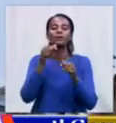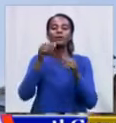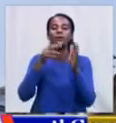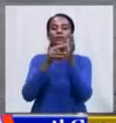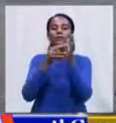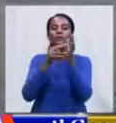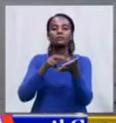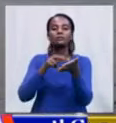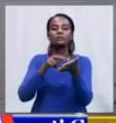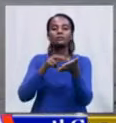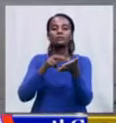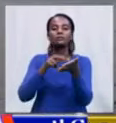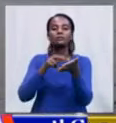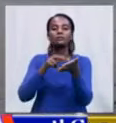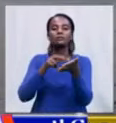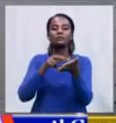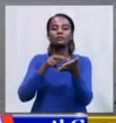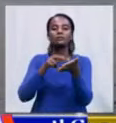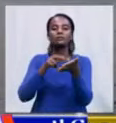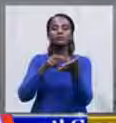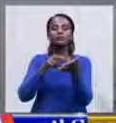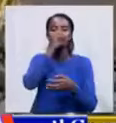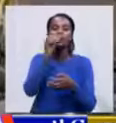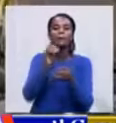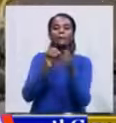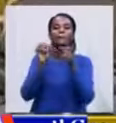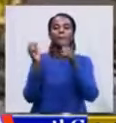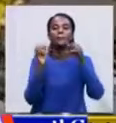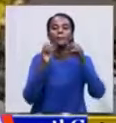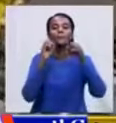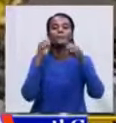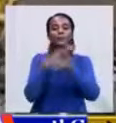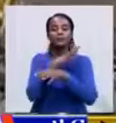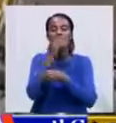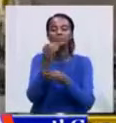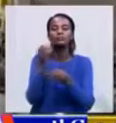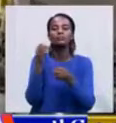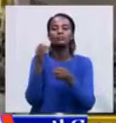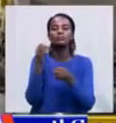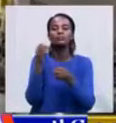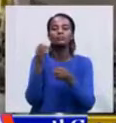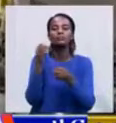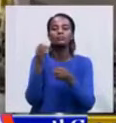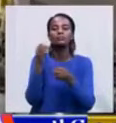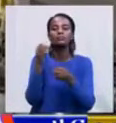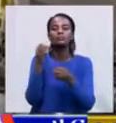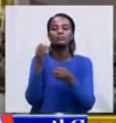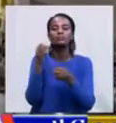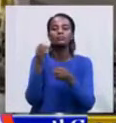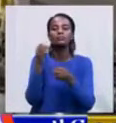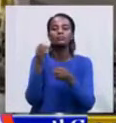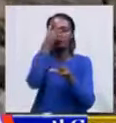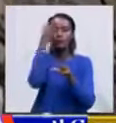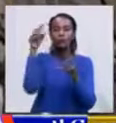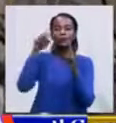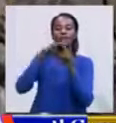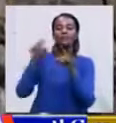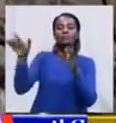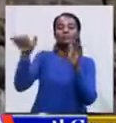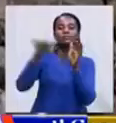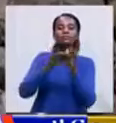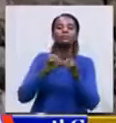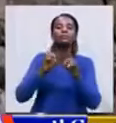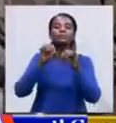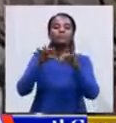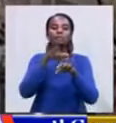ይነሳል። የህንዱ ጋንጀስ ወንዝ ከብክለት ታክሟል። በካይ ነገሮች በሰዎች ቤት ውስጥ መቆየት ምክንያት ወደ ወንዙ ከመለቀቅ